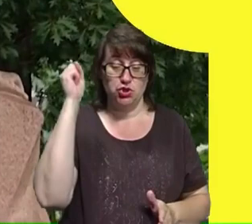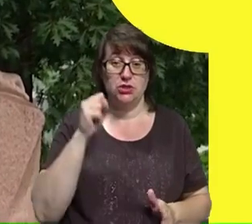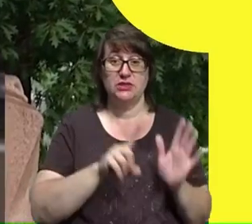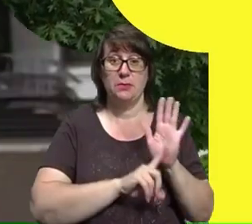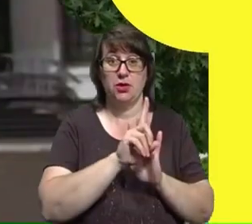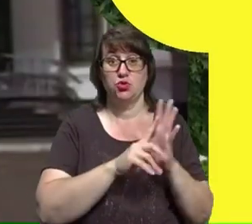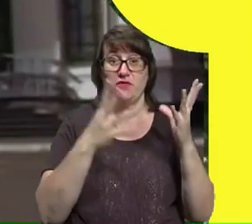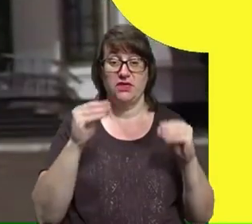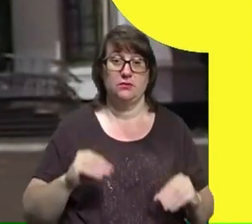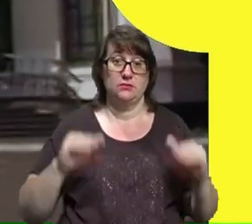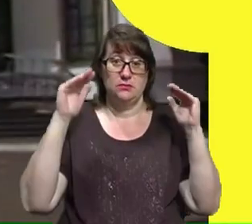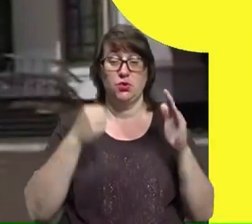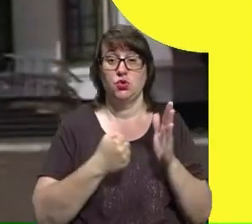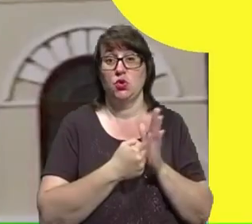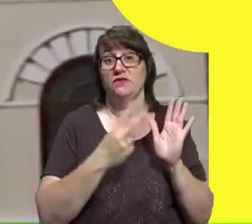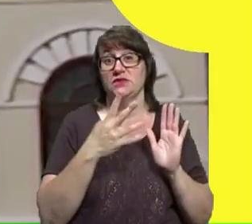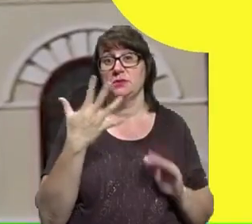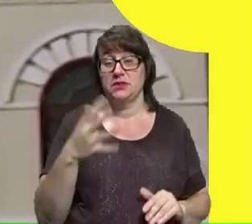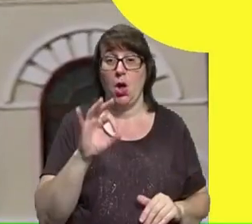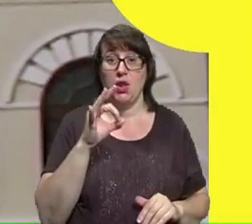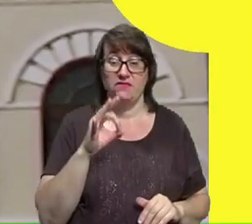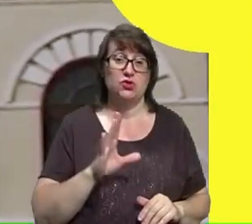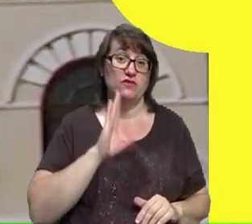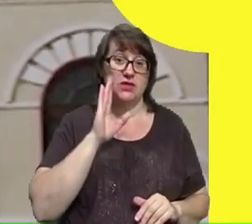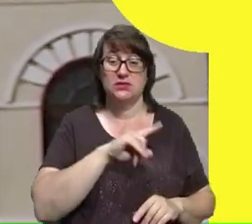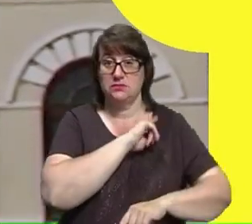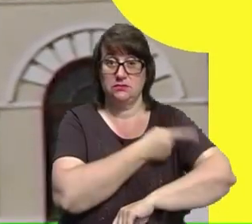до 25. У Олевську зранку сильно дощитиме.